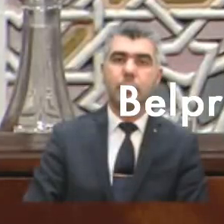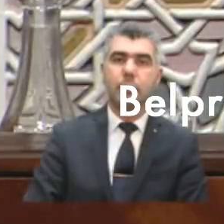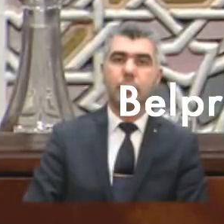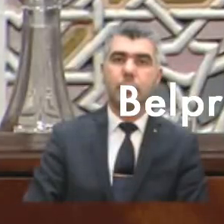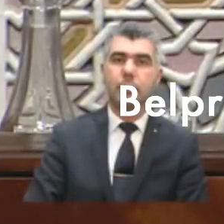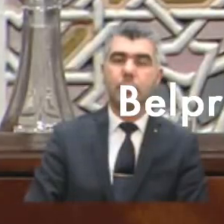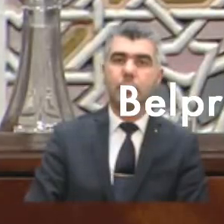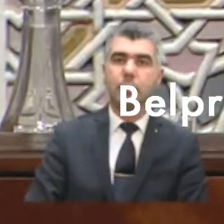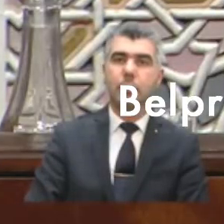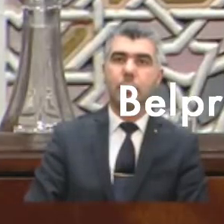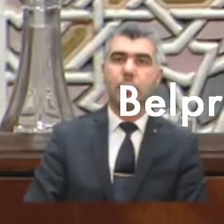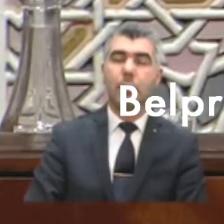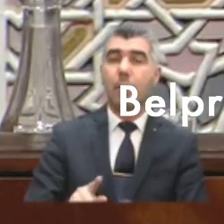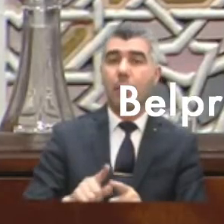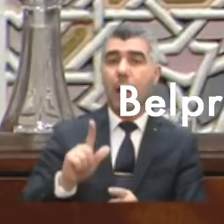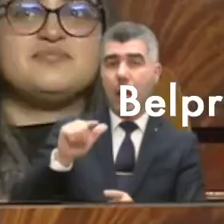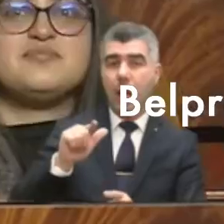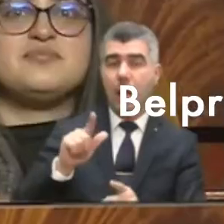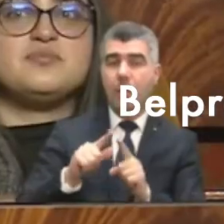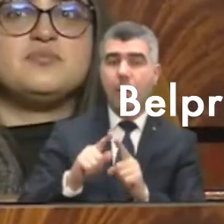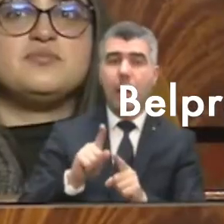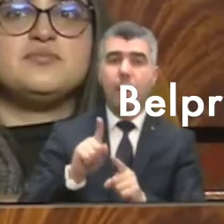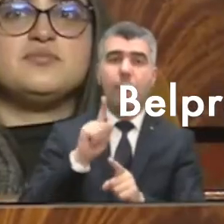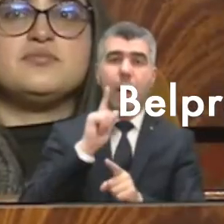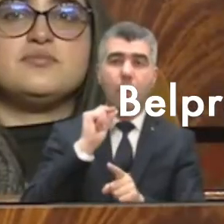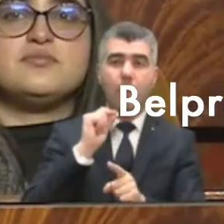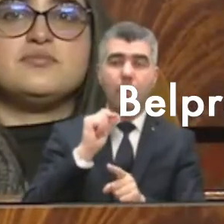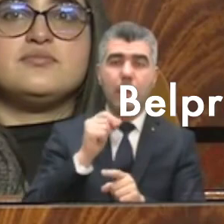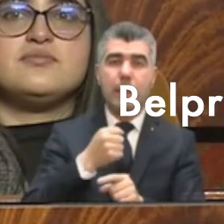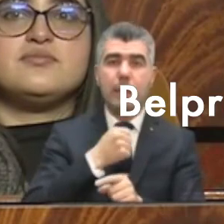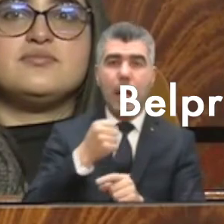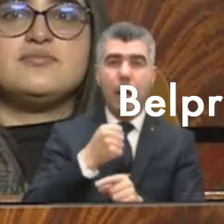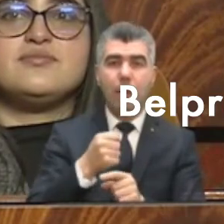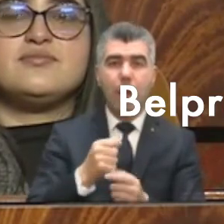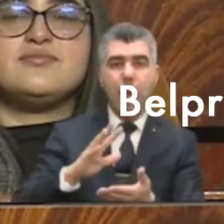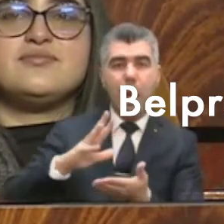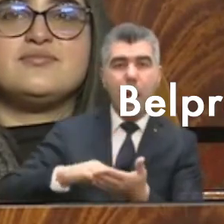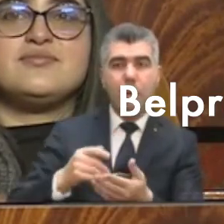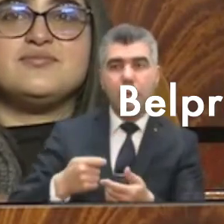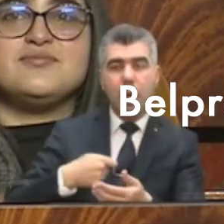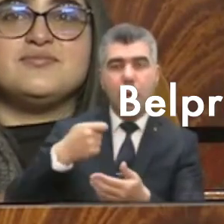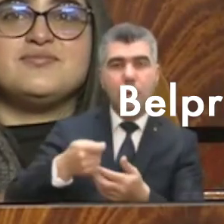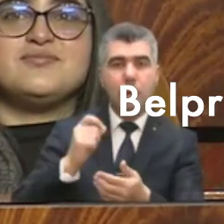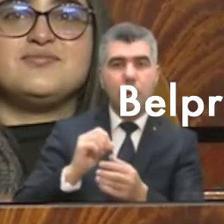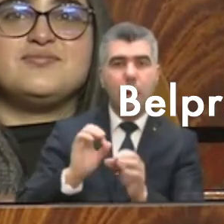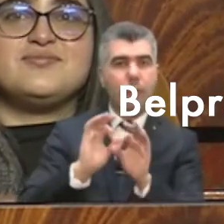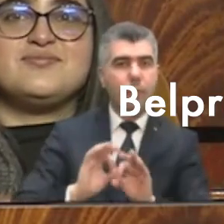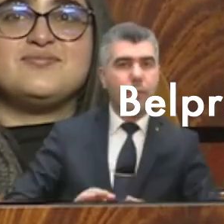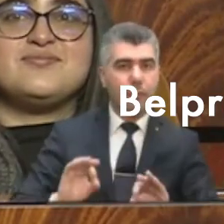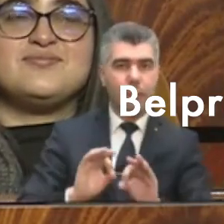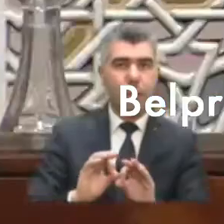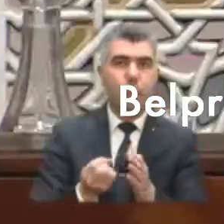شكرا. السيد نائب، عن حرمان بعض الصحفيين والصحفيات من الحصول على البطاقة المهنية وتجديدها نسائلكم.